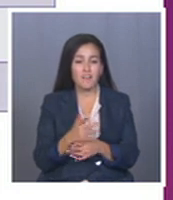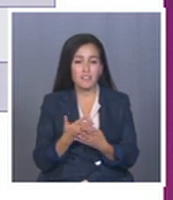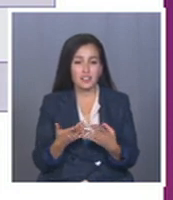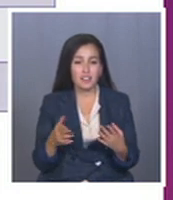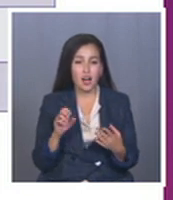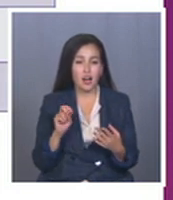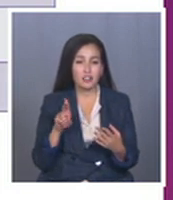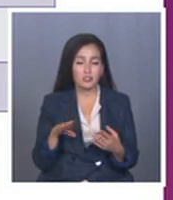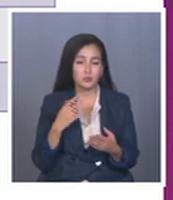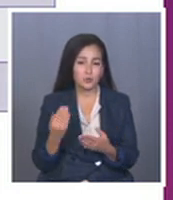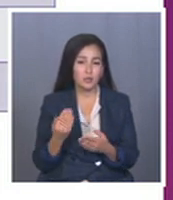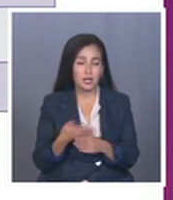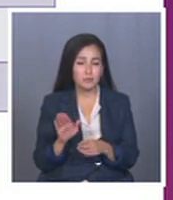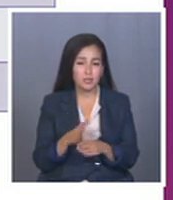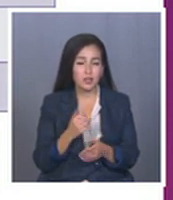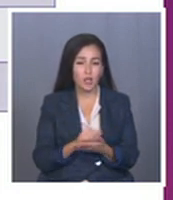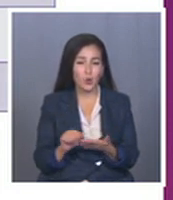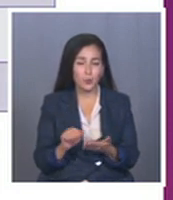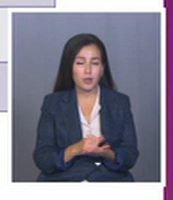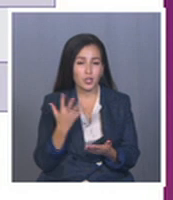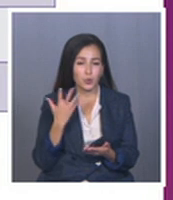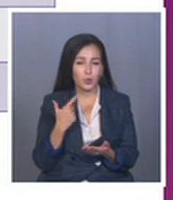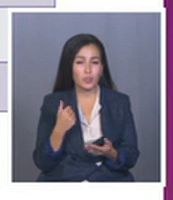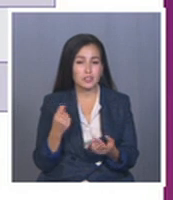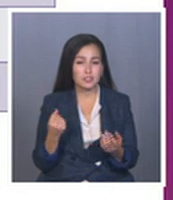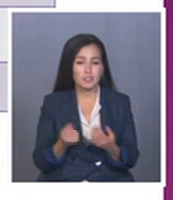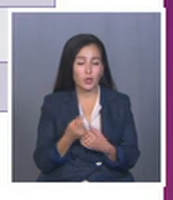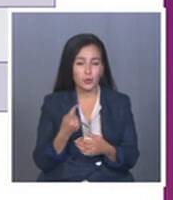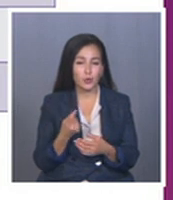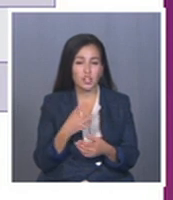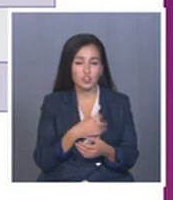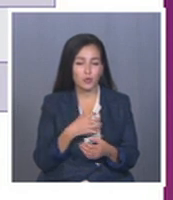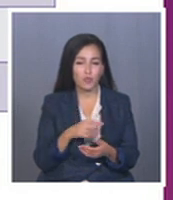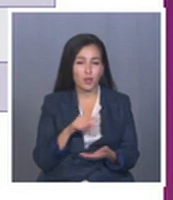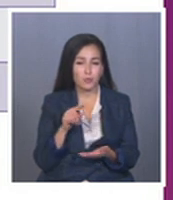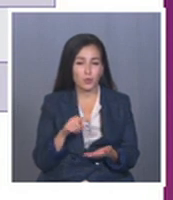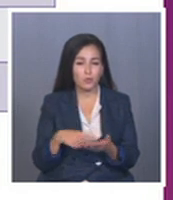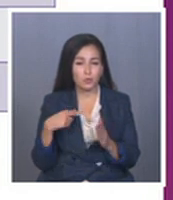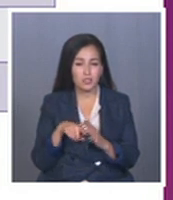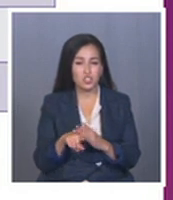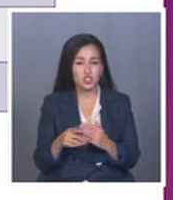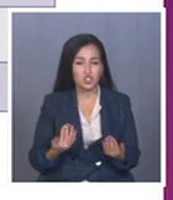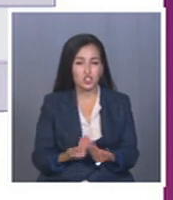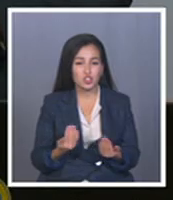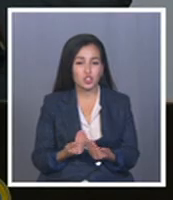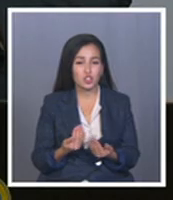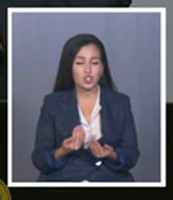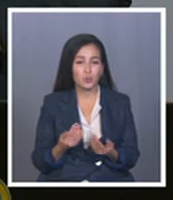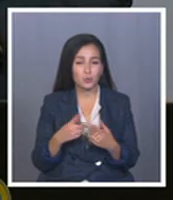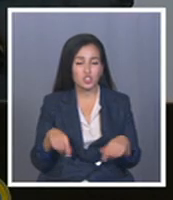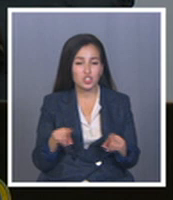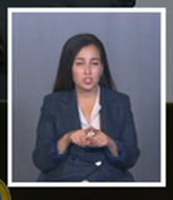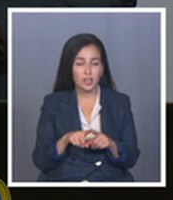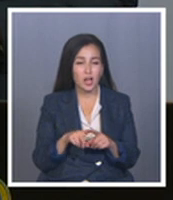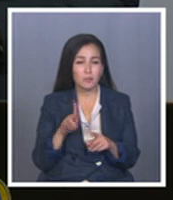акта, распорядительный документ, который издается по основным вопросам внутренней жизни учреждения.